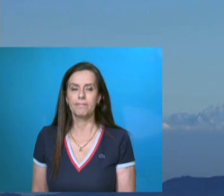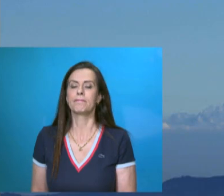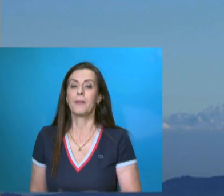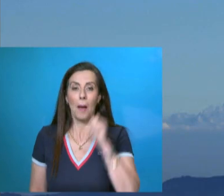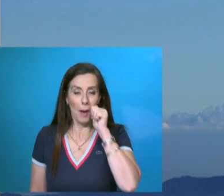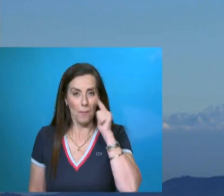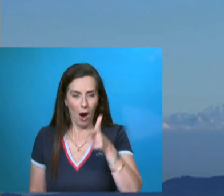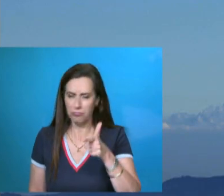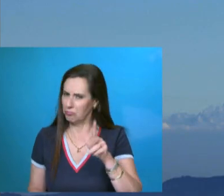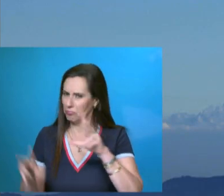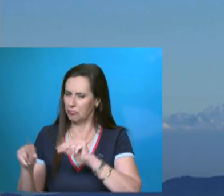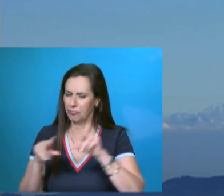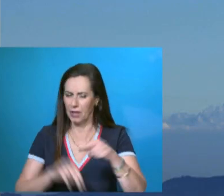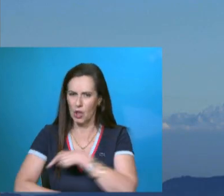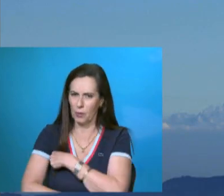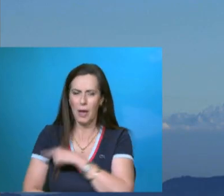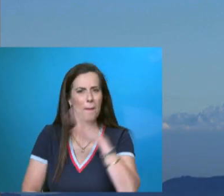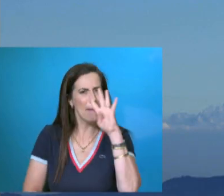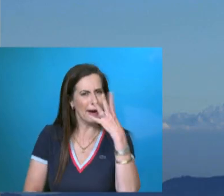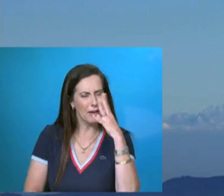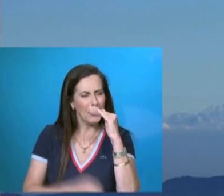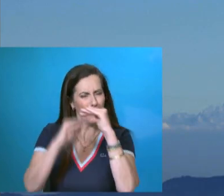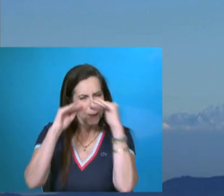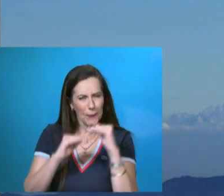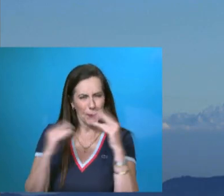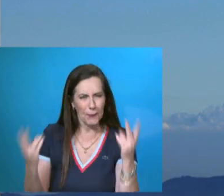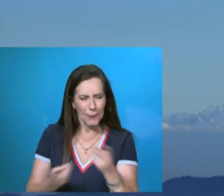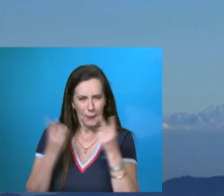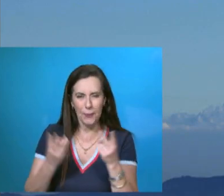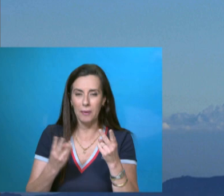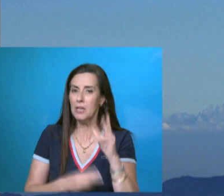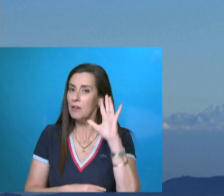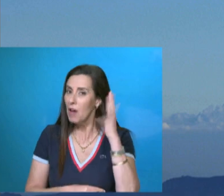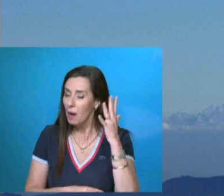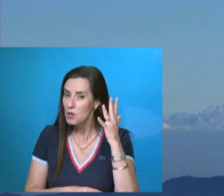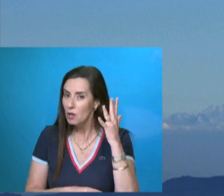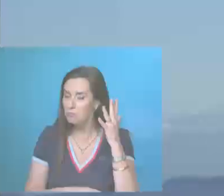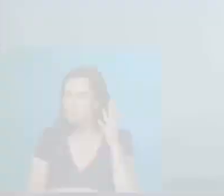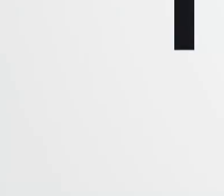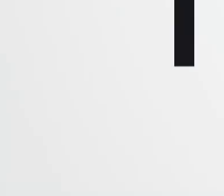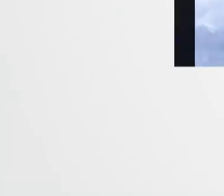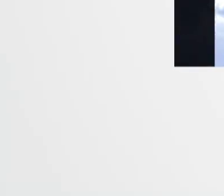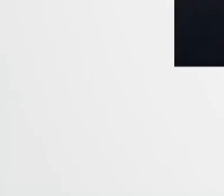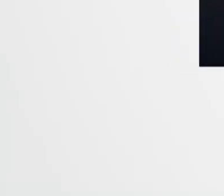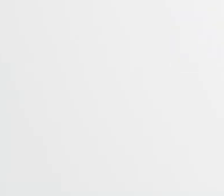שינוי ניכר בטמפרטורות, ברביעי ירידה קלה במלאות החום, בחמישי עלייה קלה.